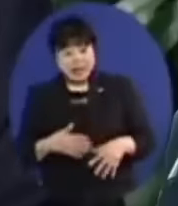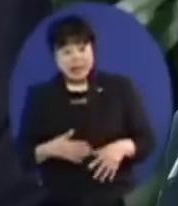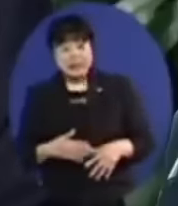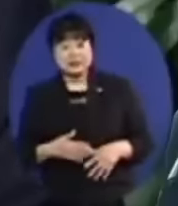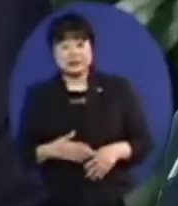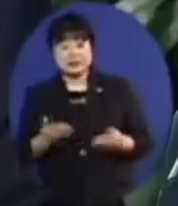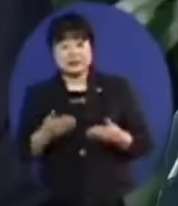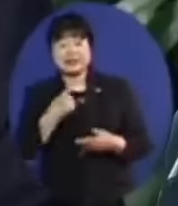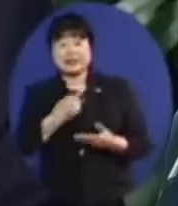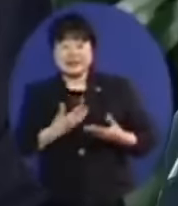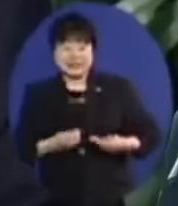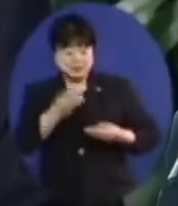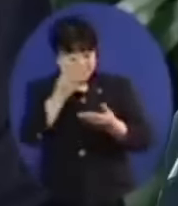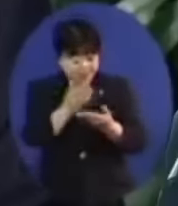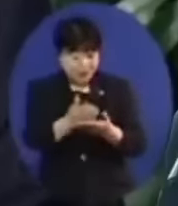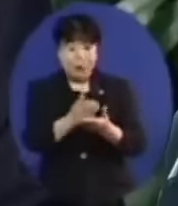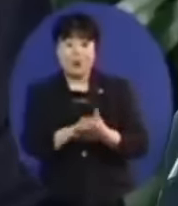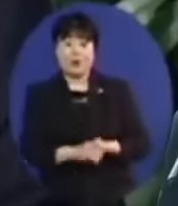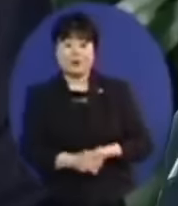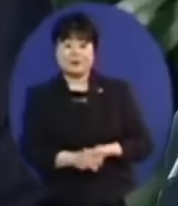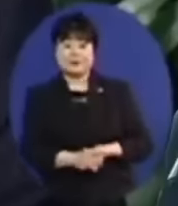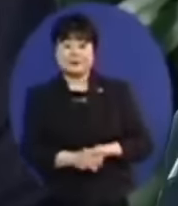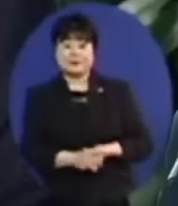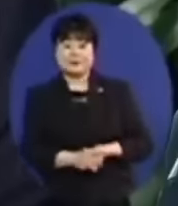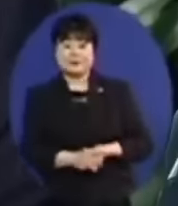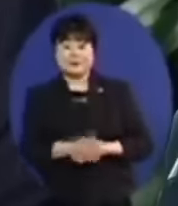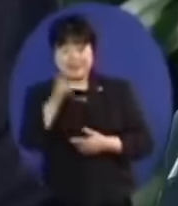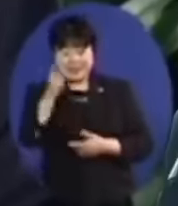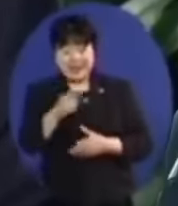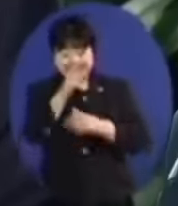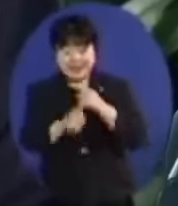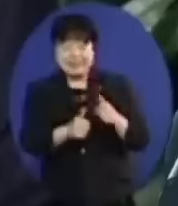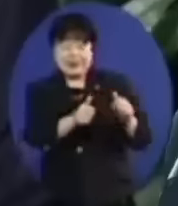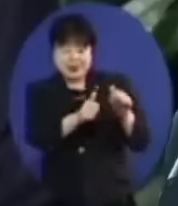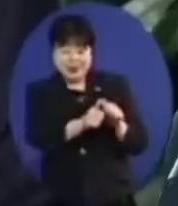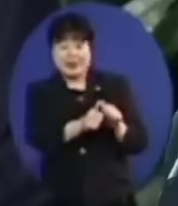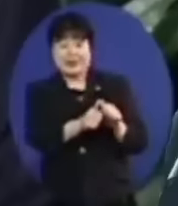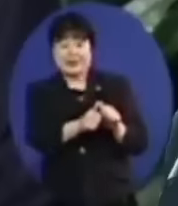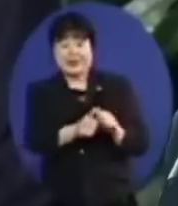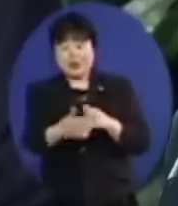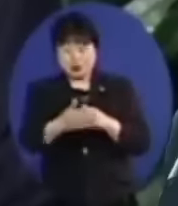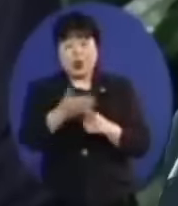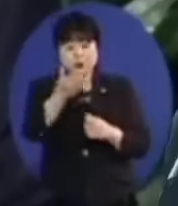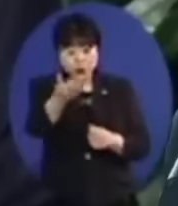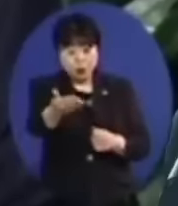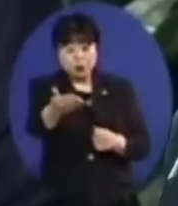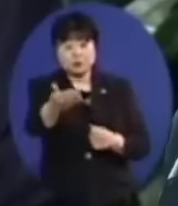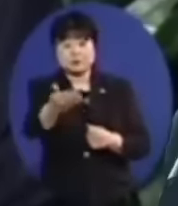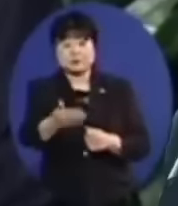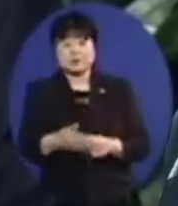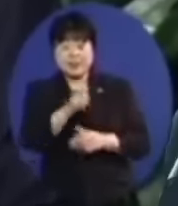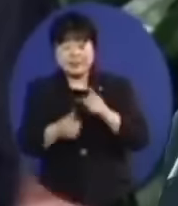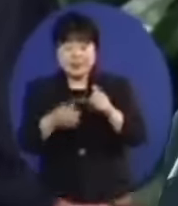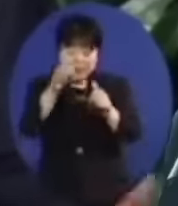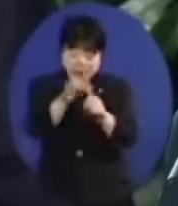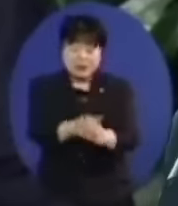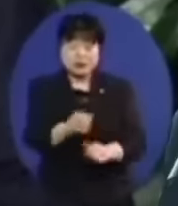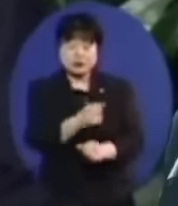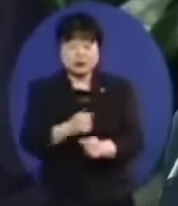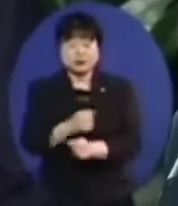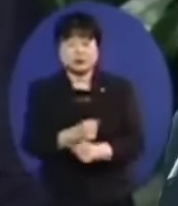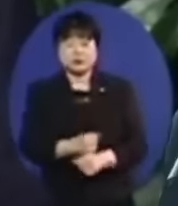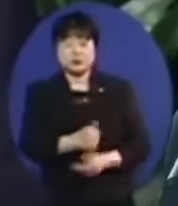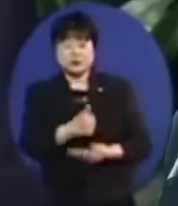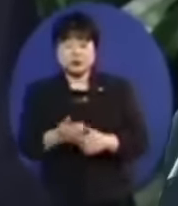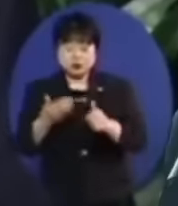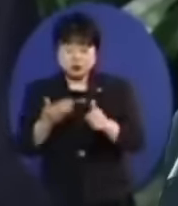때 낙심하지 마십시오. 강하신 하나님이 곁에서 내가 도와주마, 내게 맡겨라, 수고하고 모은 짐인